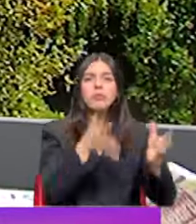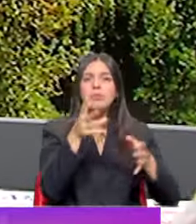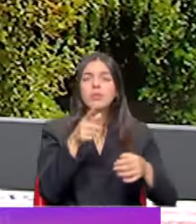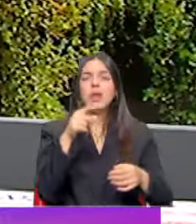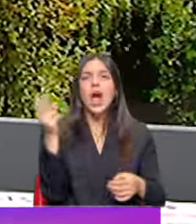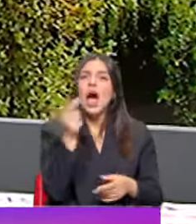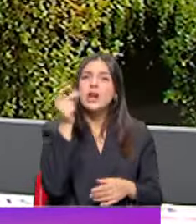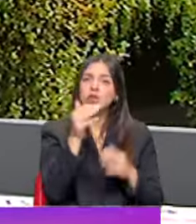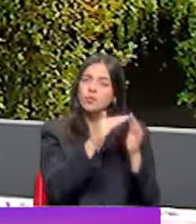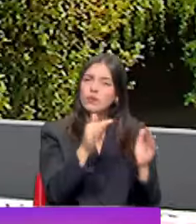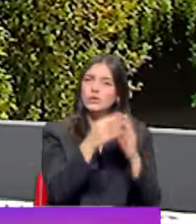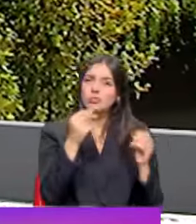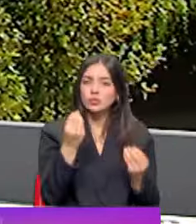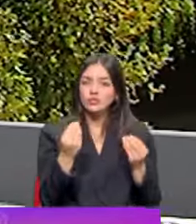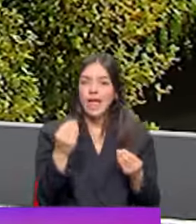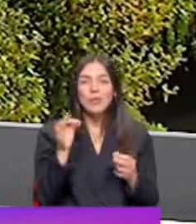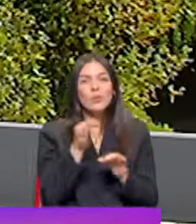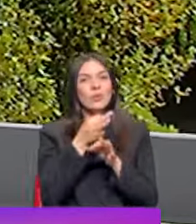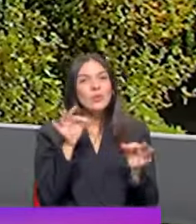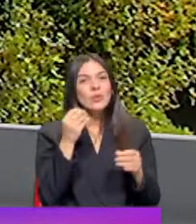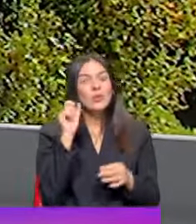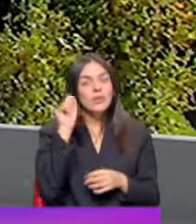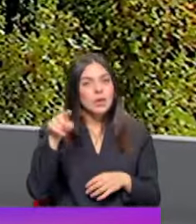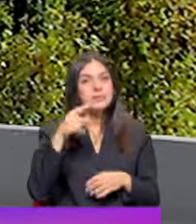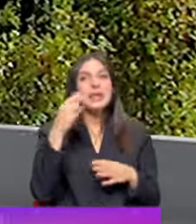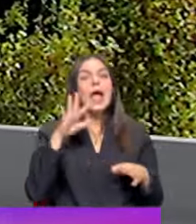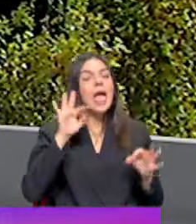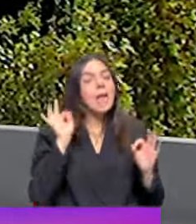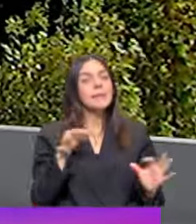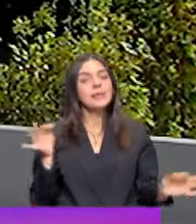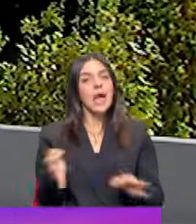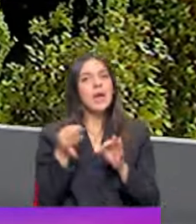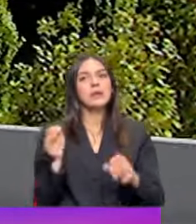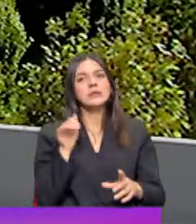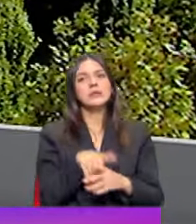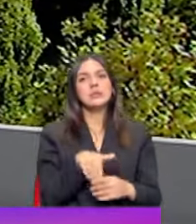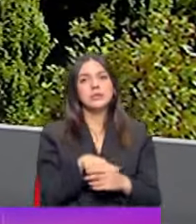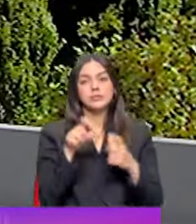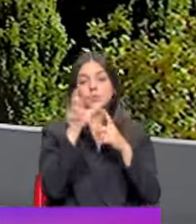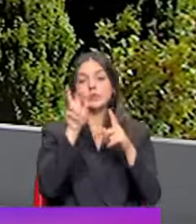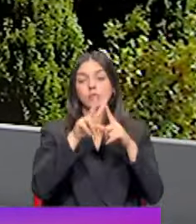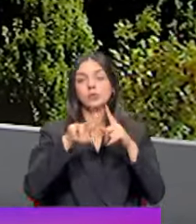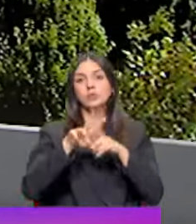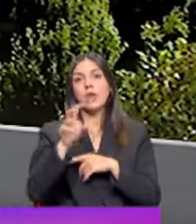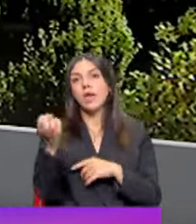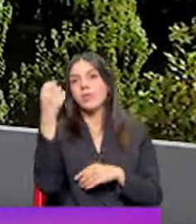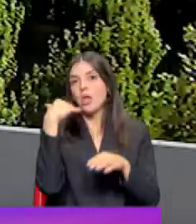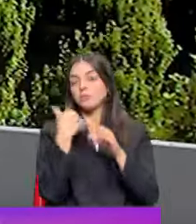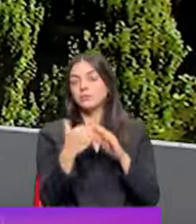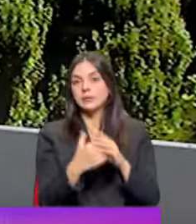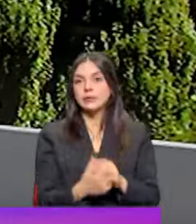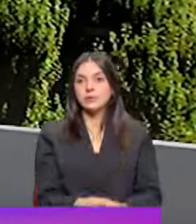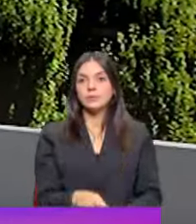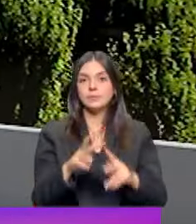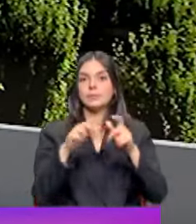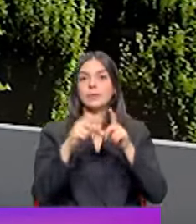yuvası yapılmış, güzel ülkemiz talan ediliyor. Derhal erken seçim Sunay Oğuz tarafından gönderiliyor.